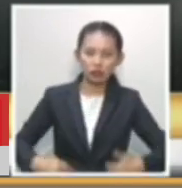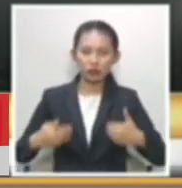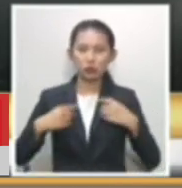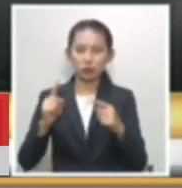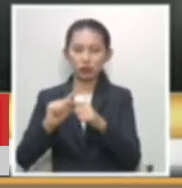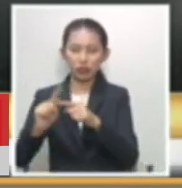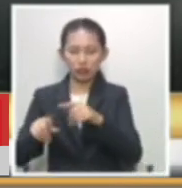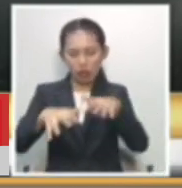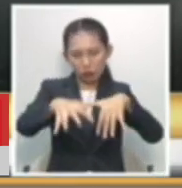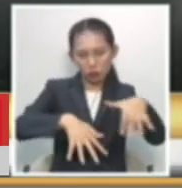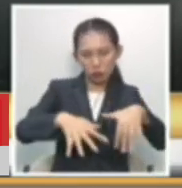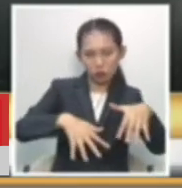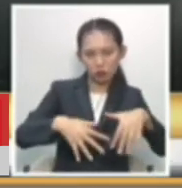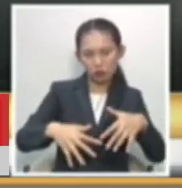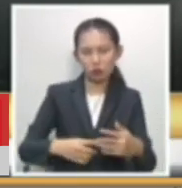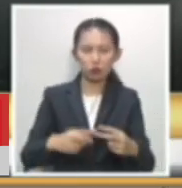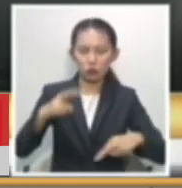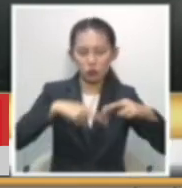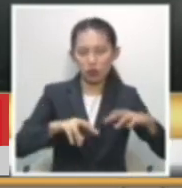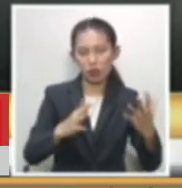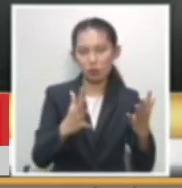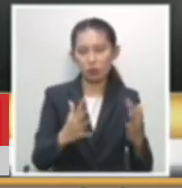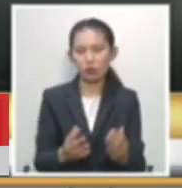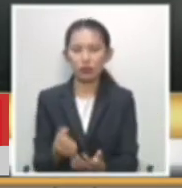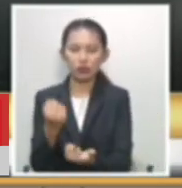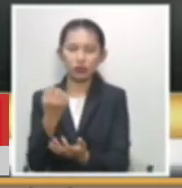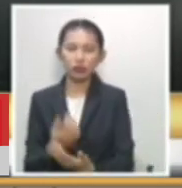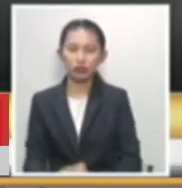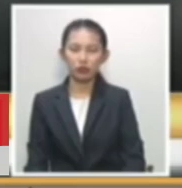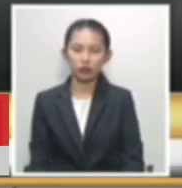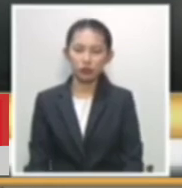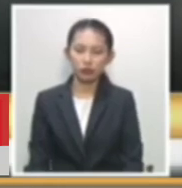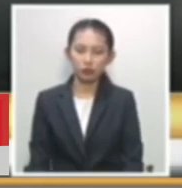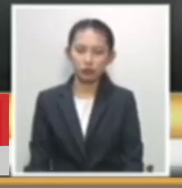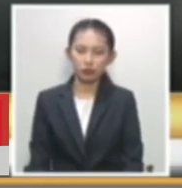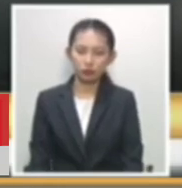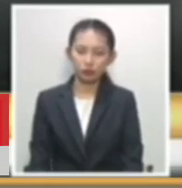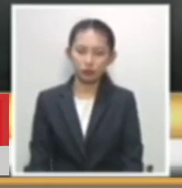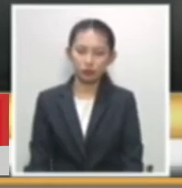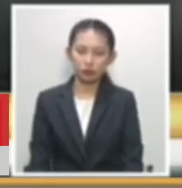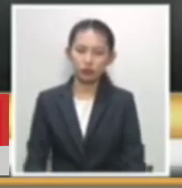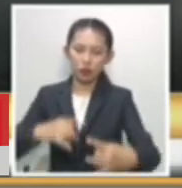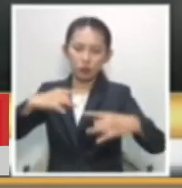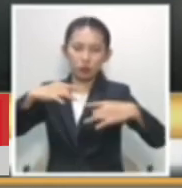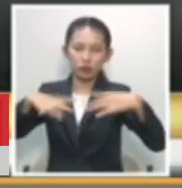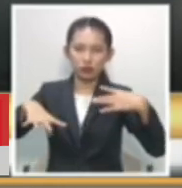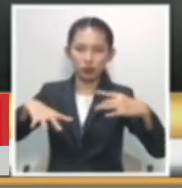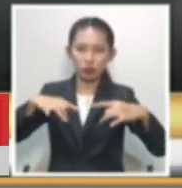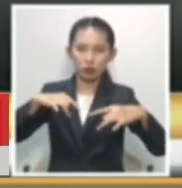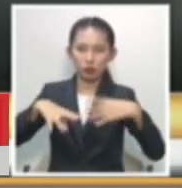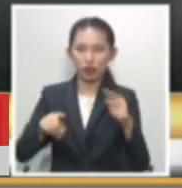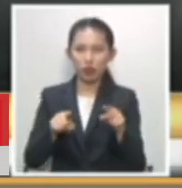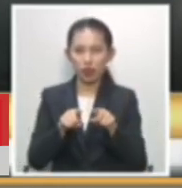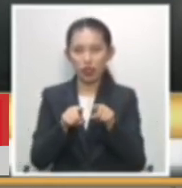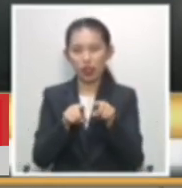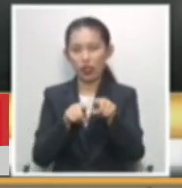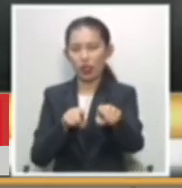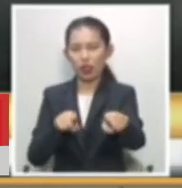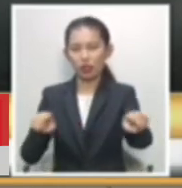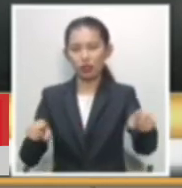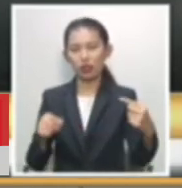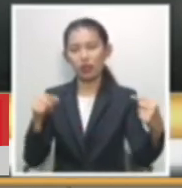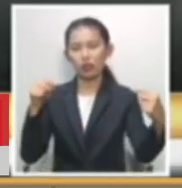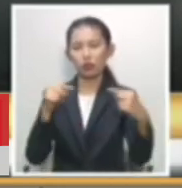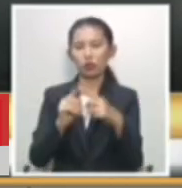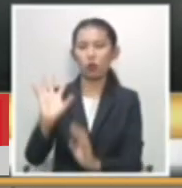ำคัญของกองทัพและที่สำคัญนะคะไม่ได้สอดคล้องกับสภาวะเศรษฐกิจหรือสภาวะโลกที่กำลัง